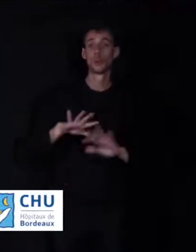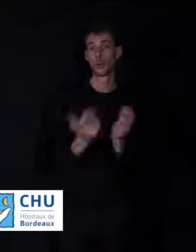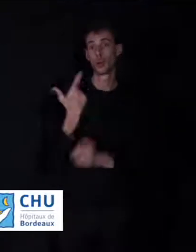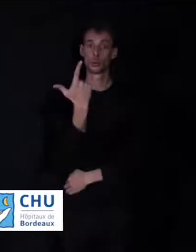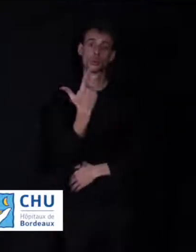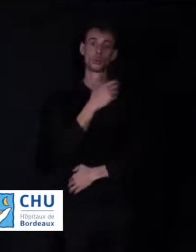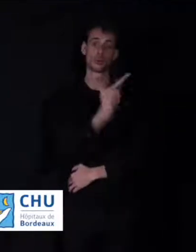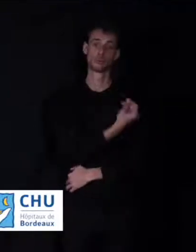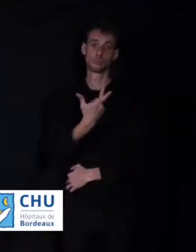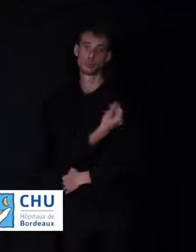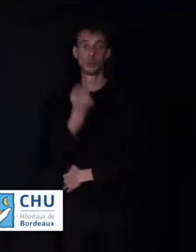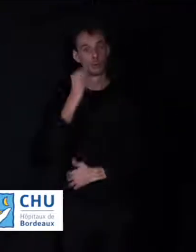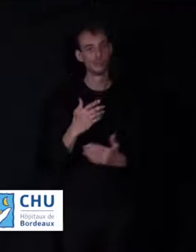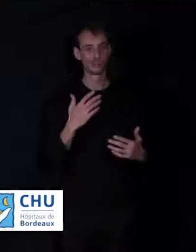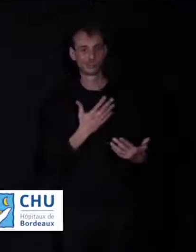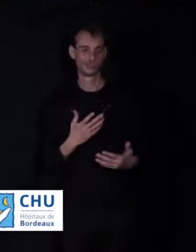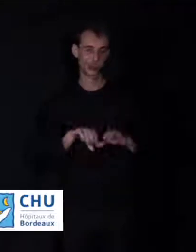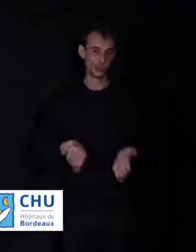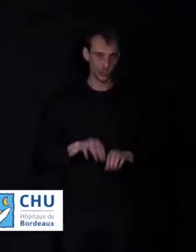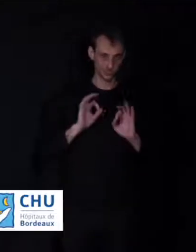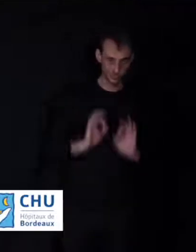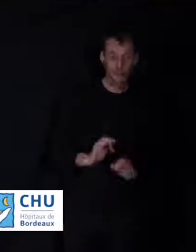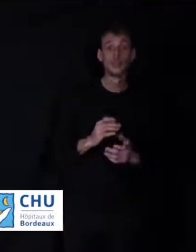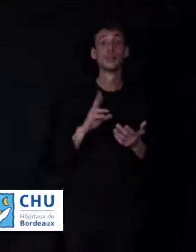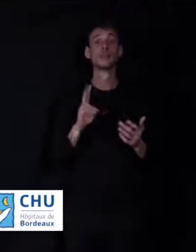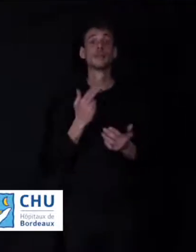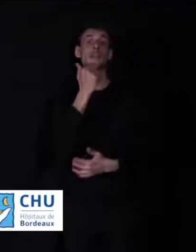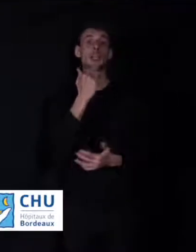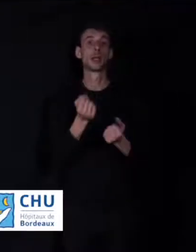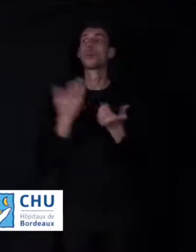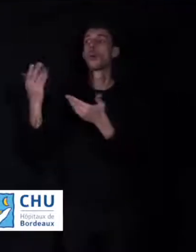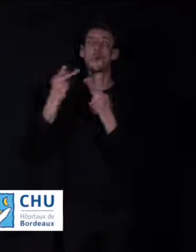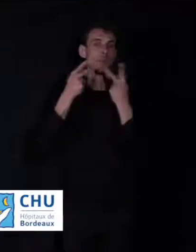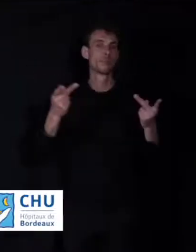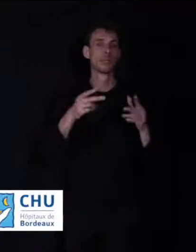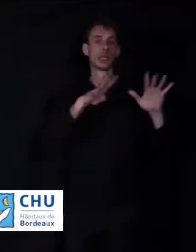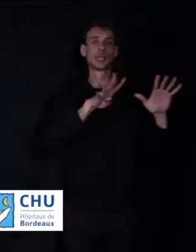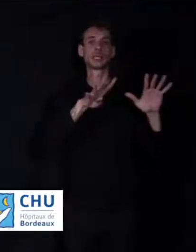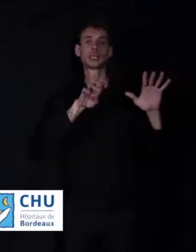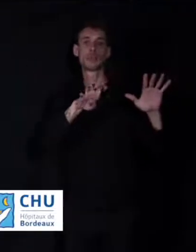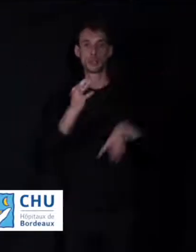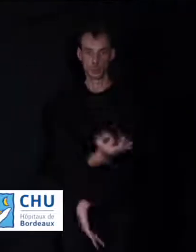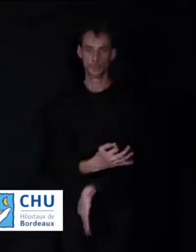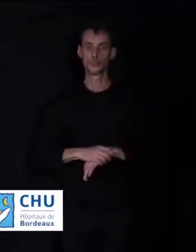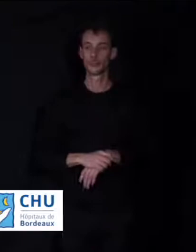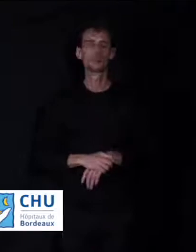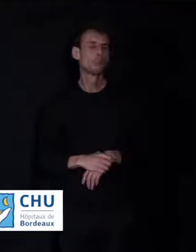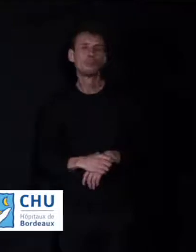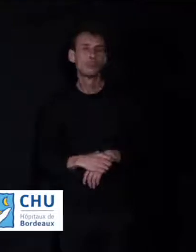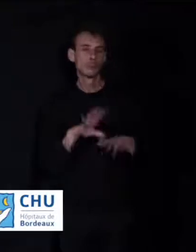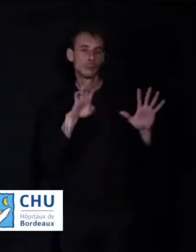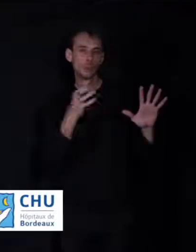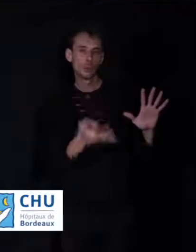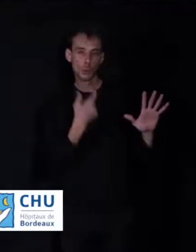immunitaire. L'efficacité annoncée est de 90%. Alors, qu'est-ce que cela veut dire, 90%? Donc, ça veut dire